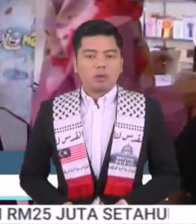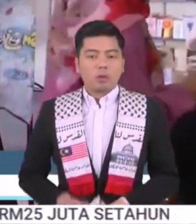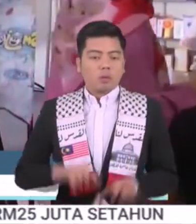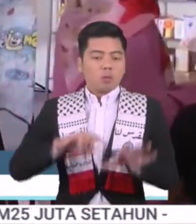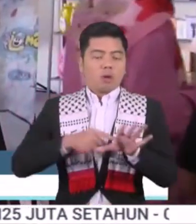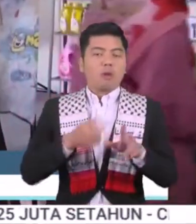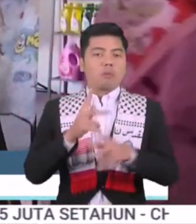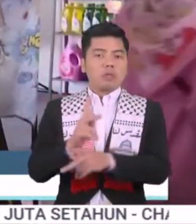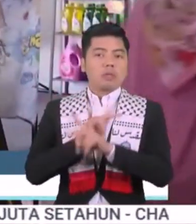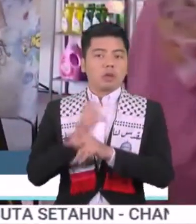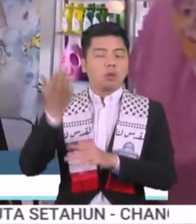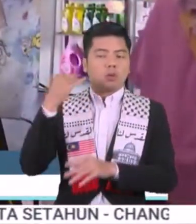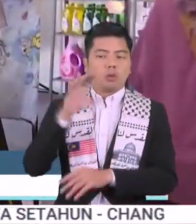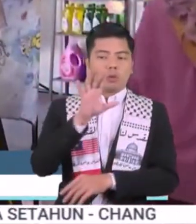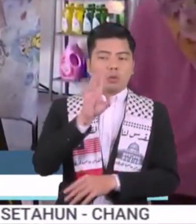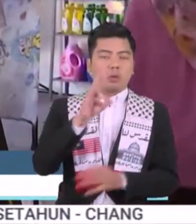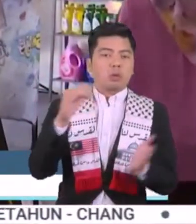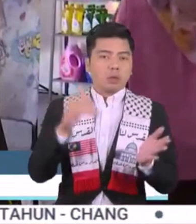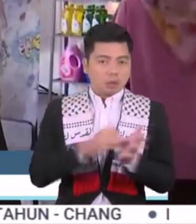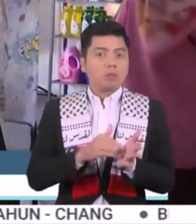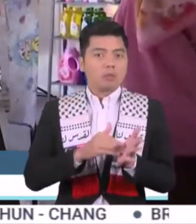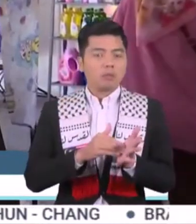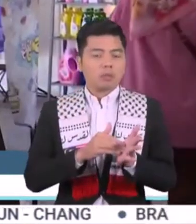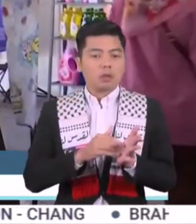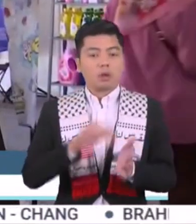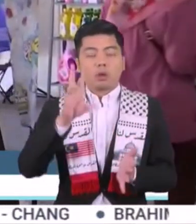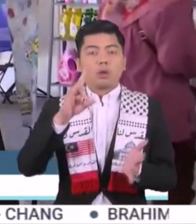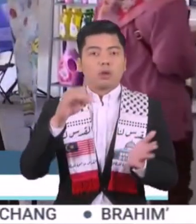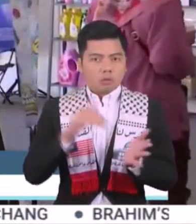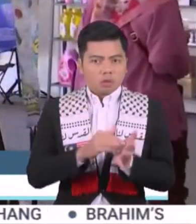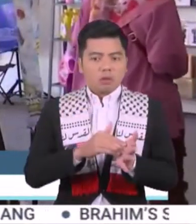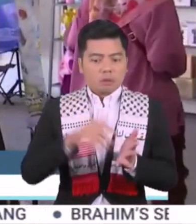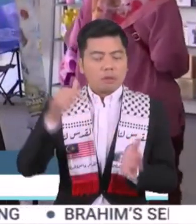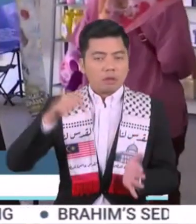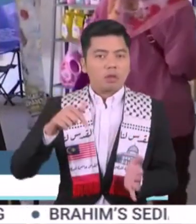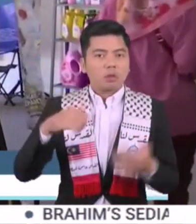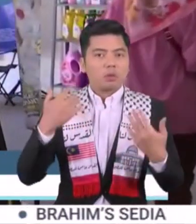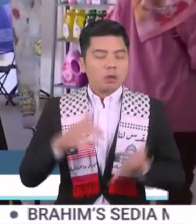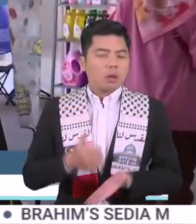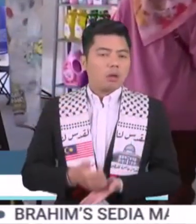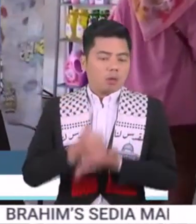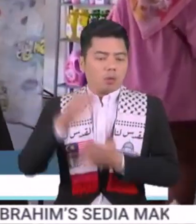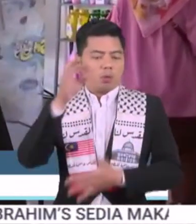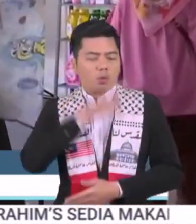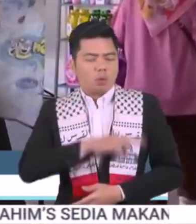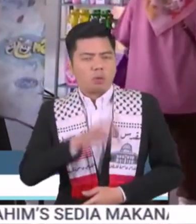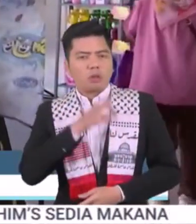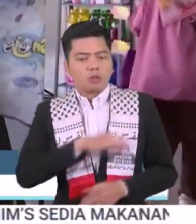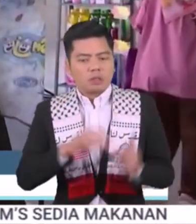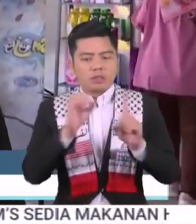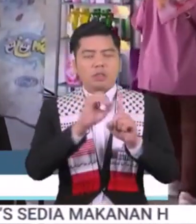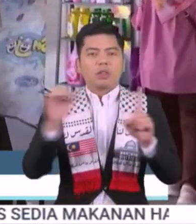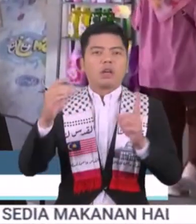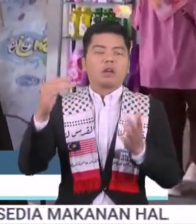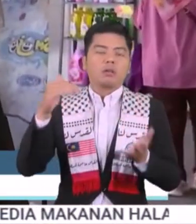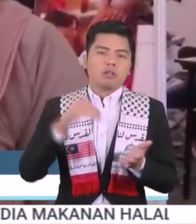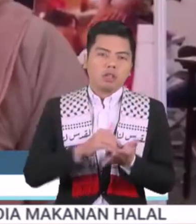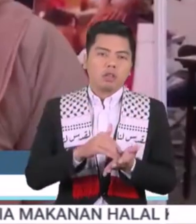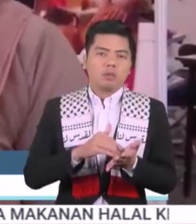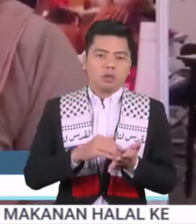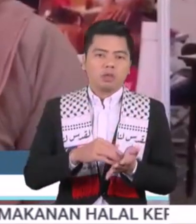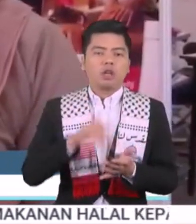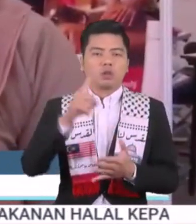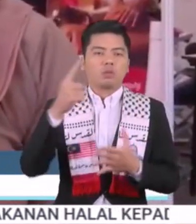hanya RM7,000 saja, tapi daripada RM7,000 tu sedikit sebanyak membantu kita untuk menghasilkan jualan sehingga RM100,000 satu